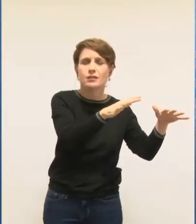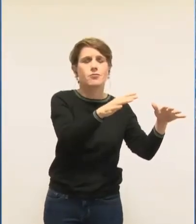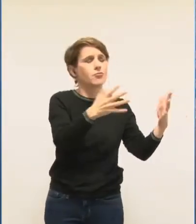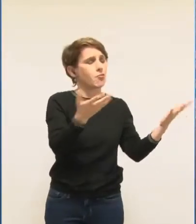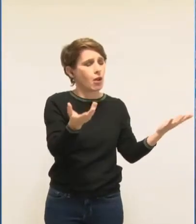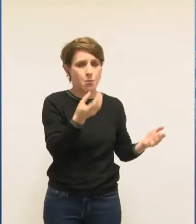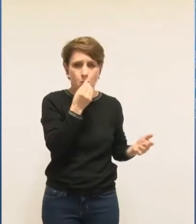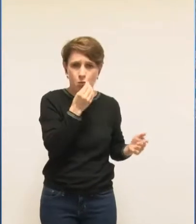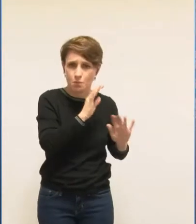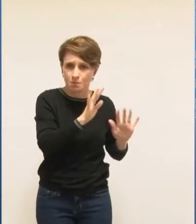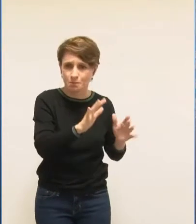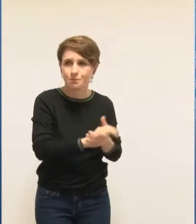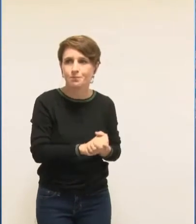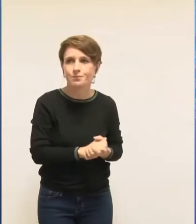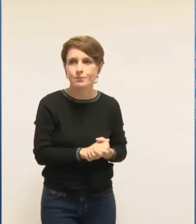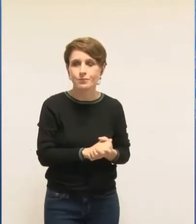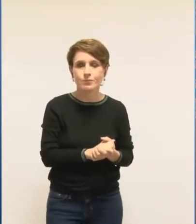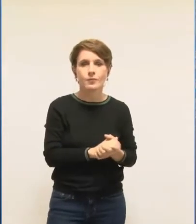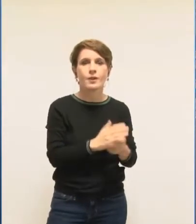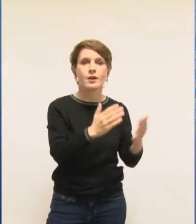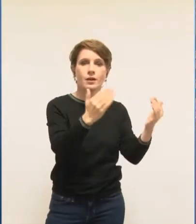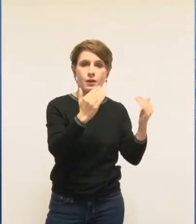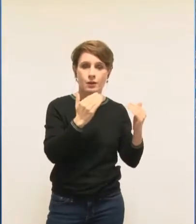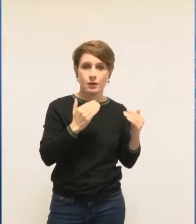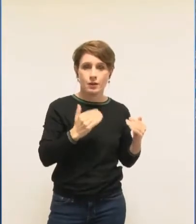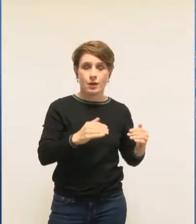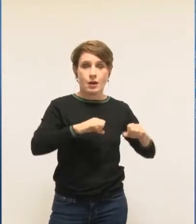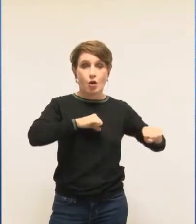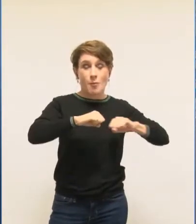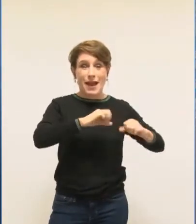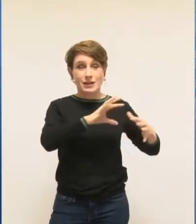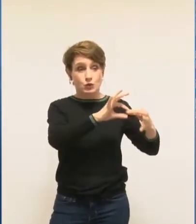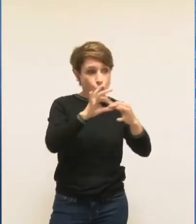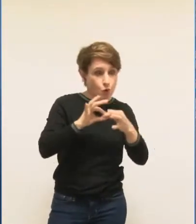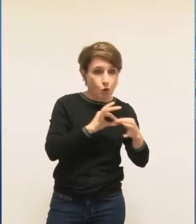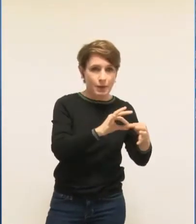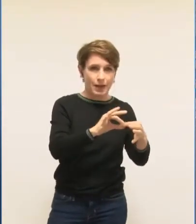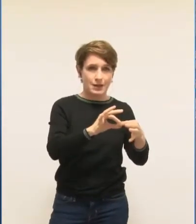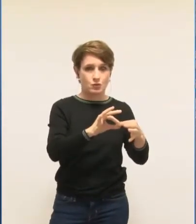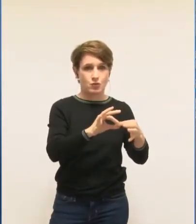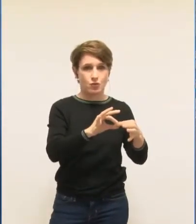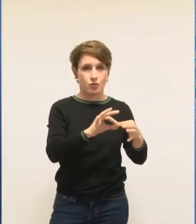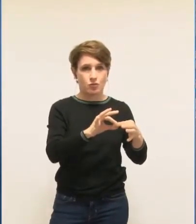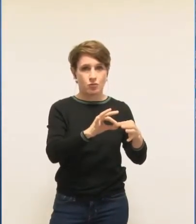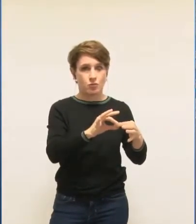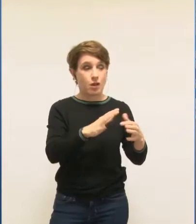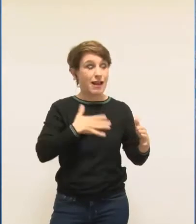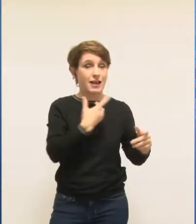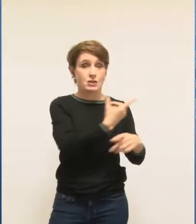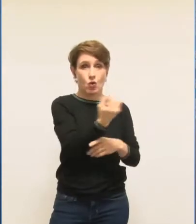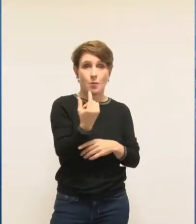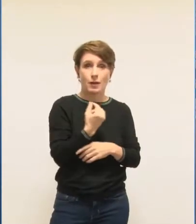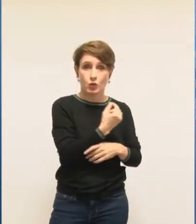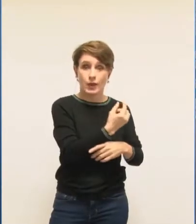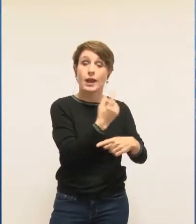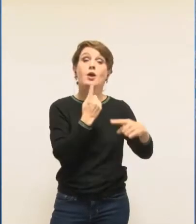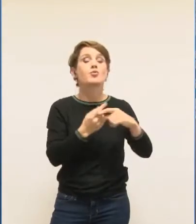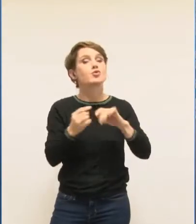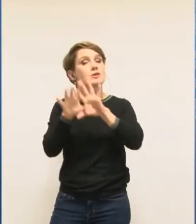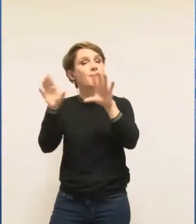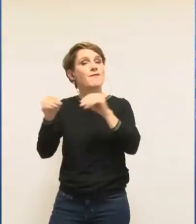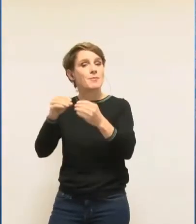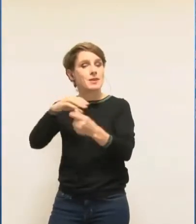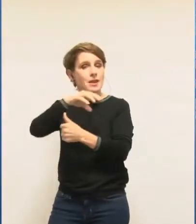Grenoble. Ces actions de coopération, portées par les collectivités locales partenaires avec le soutien de la diaspora,